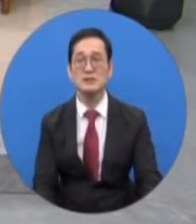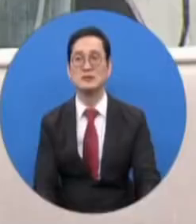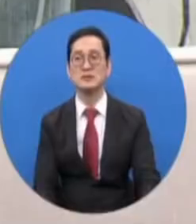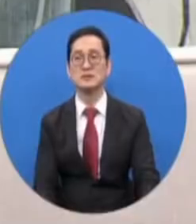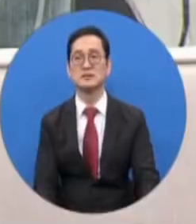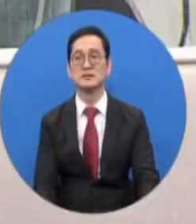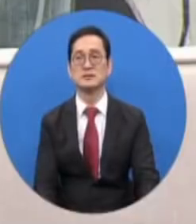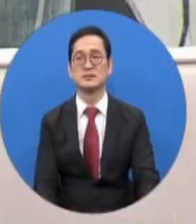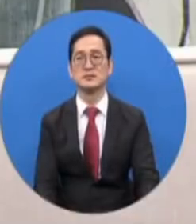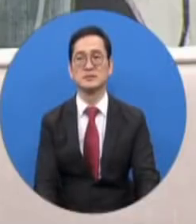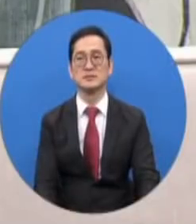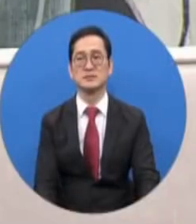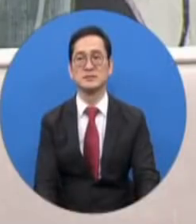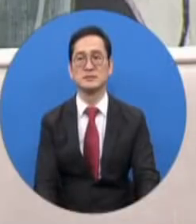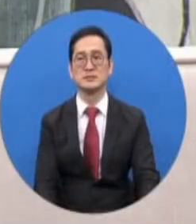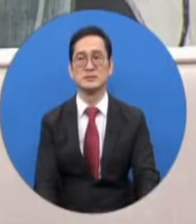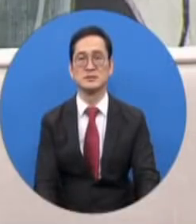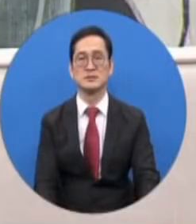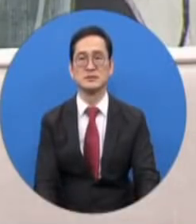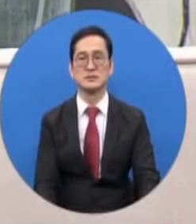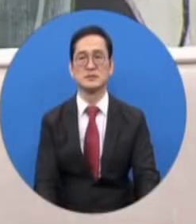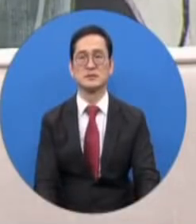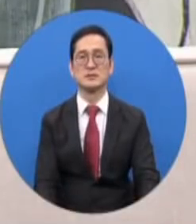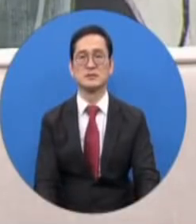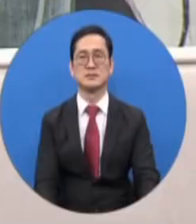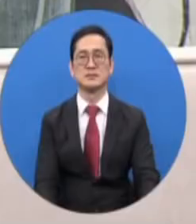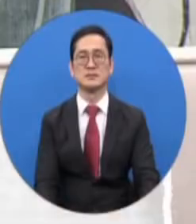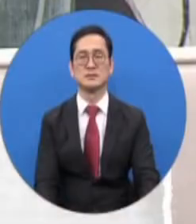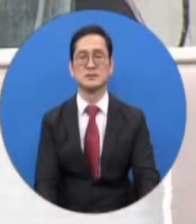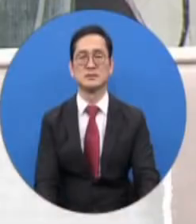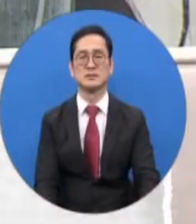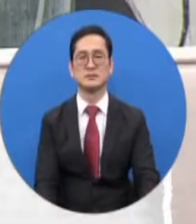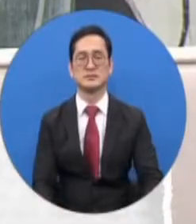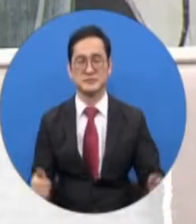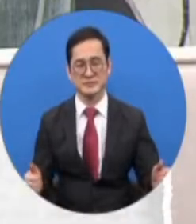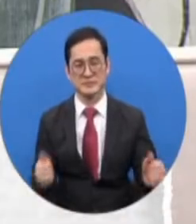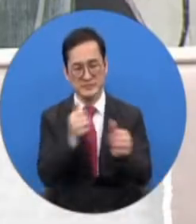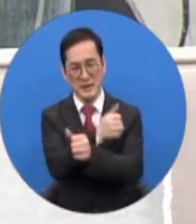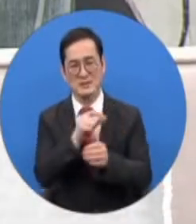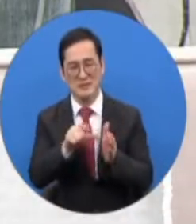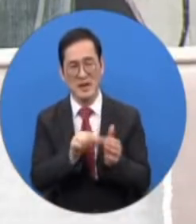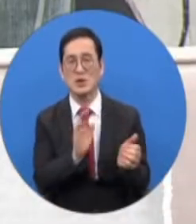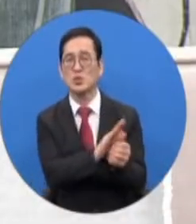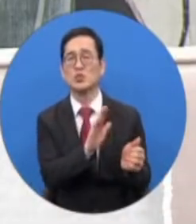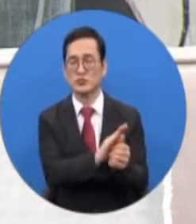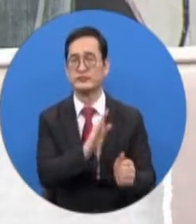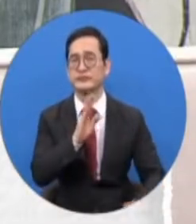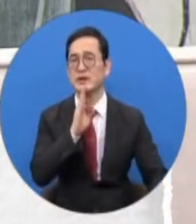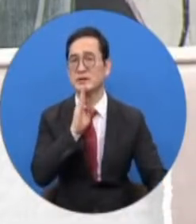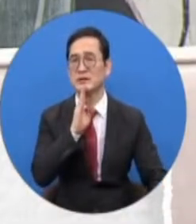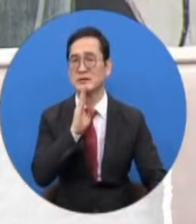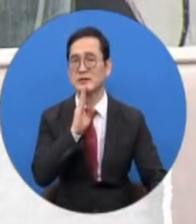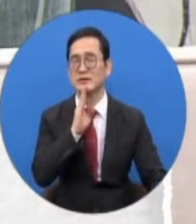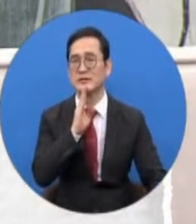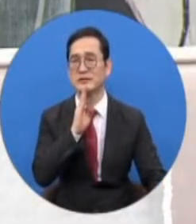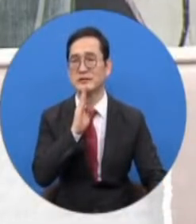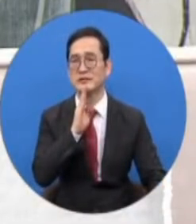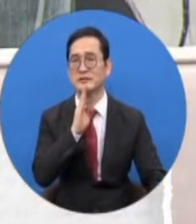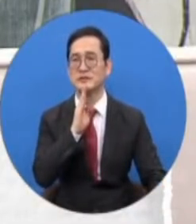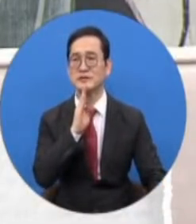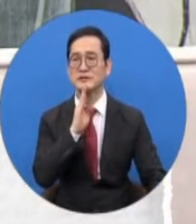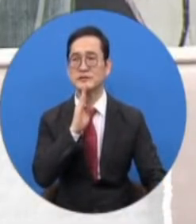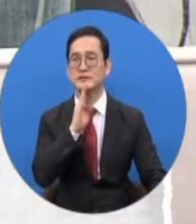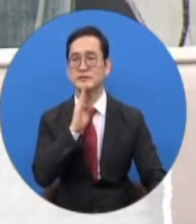포용을 위해서 다음 정부를 이제 새 정부를 도와주는 것은 당연하다고 보고 있고요. 사실 문재인 대통령도 공직과 관련해서는